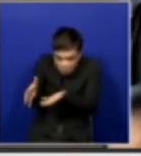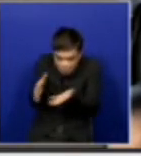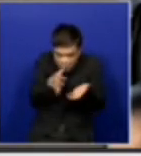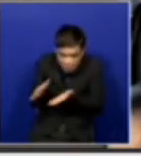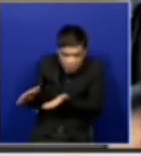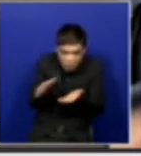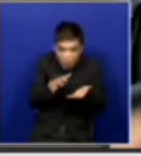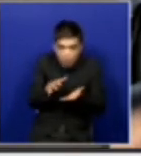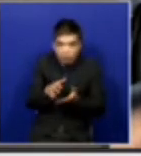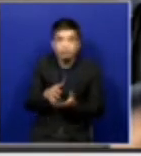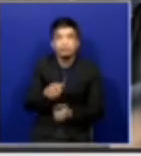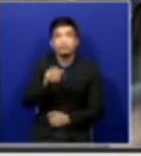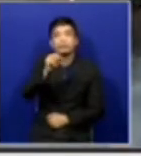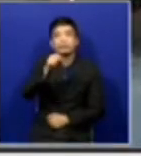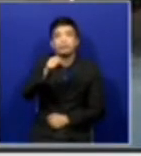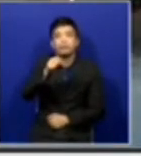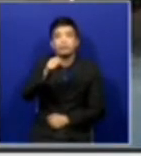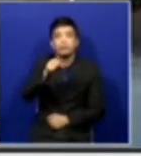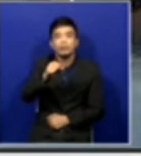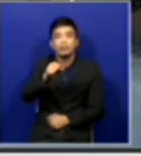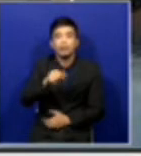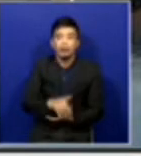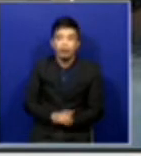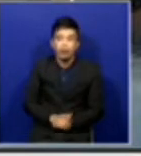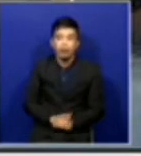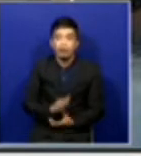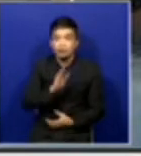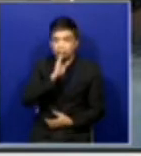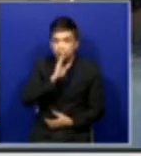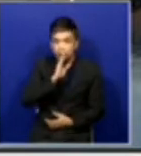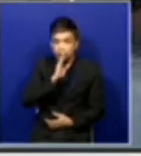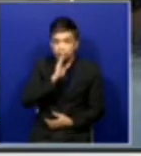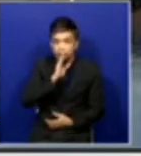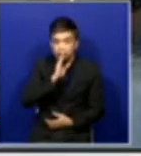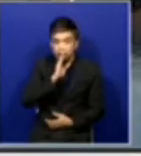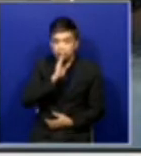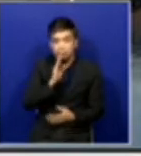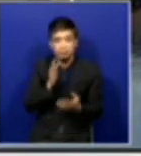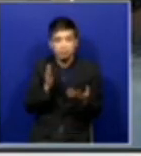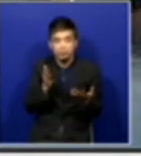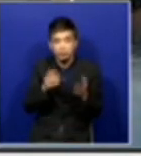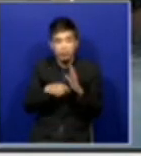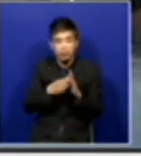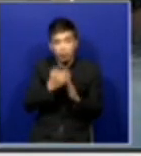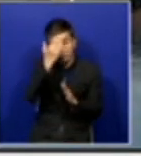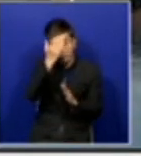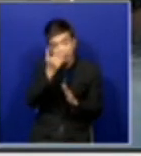เวลาไม่มีด่านโดยตรงเขาก็เข้าที่ไม่มีด่านยิ่งเข้ามาได้เยอะนี่เกิดขึ้นได้ยังไง